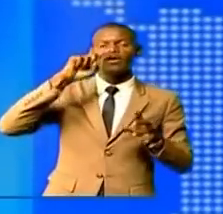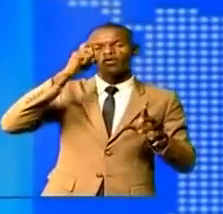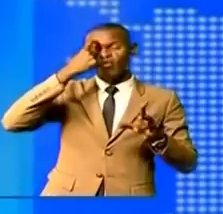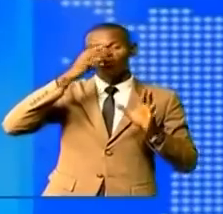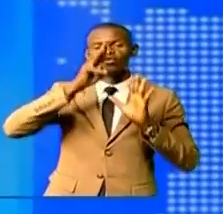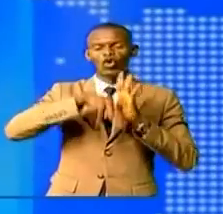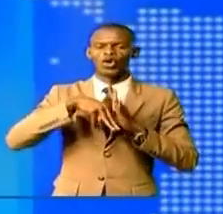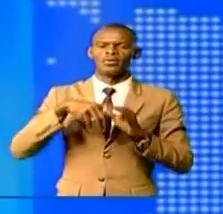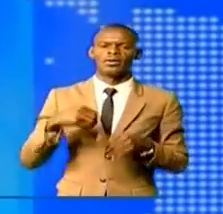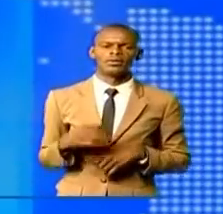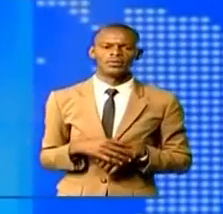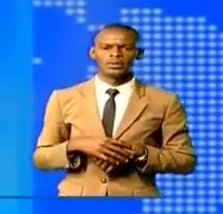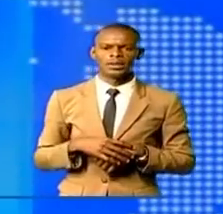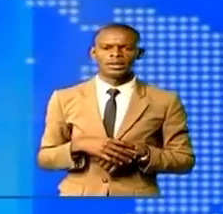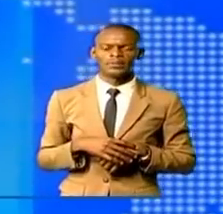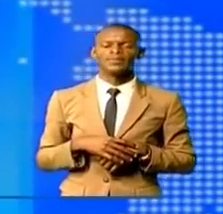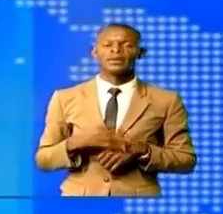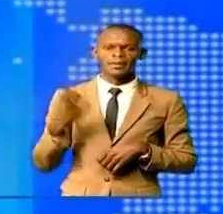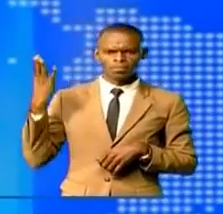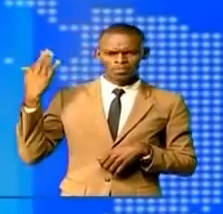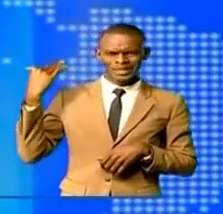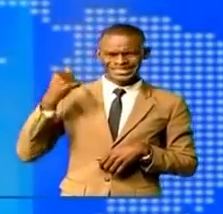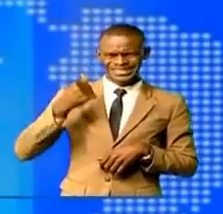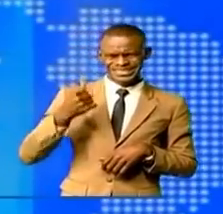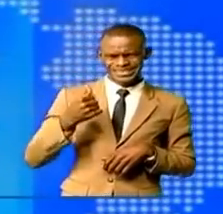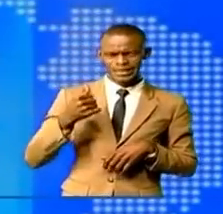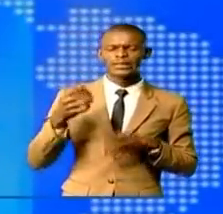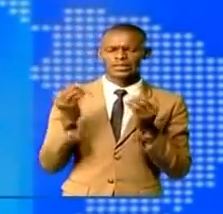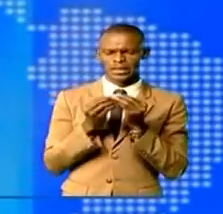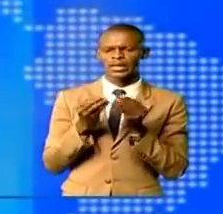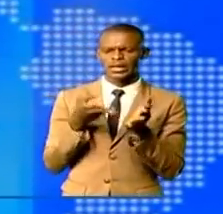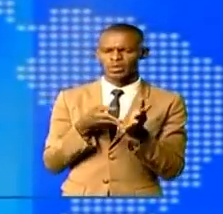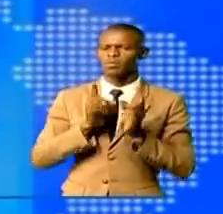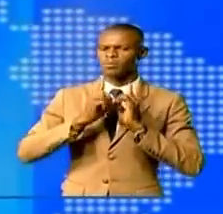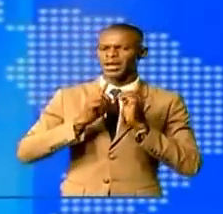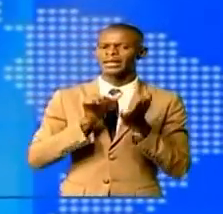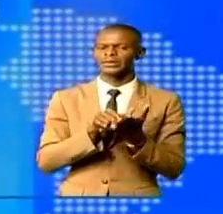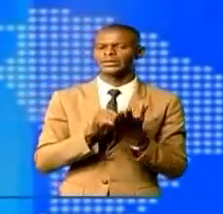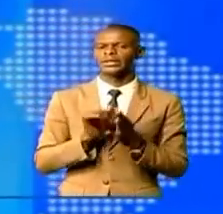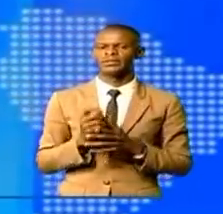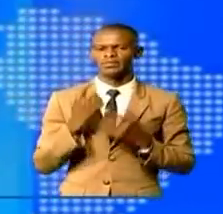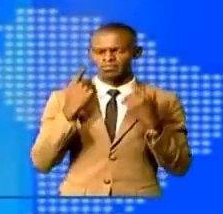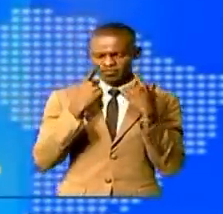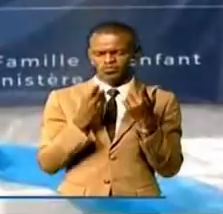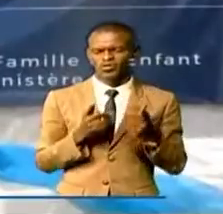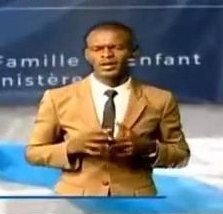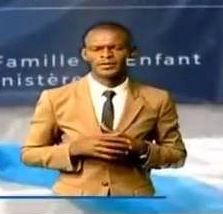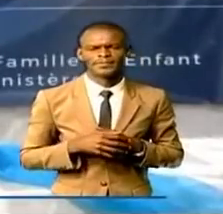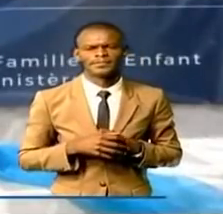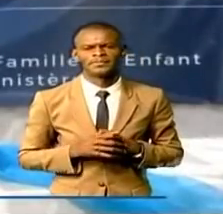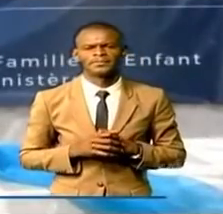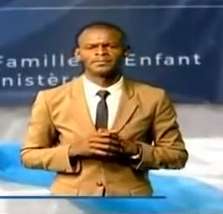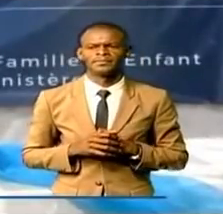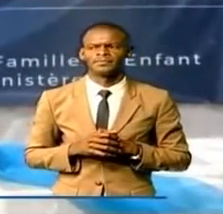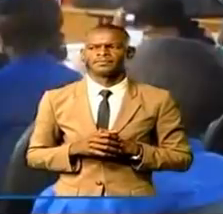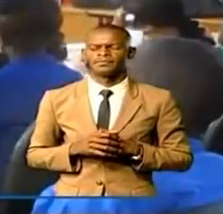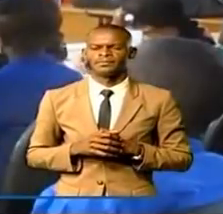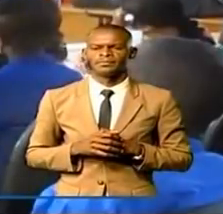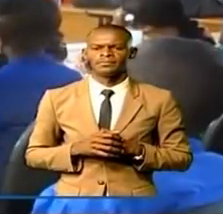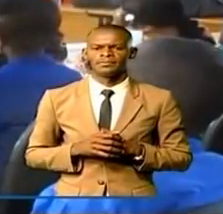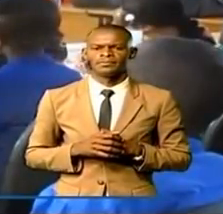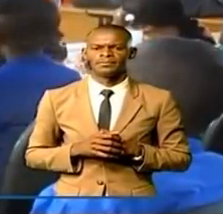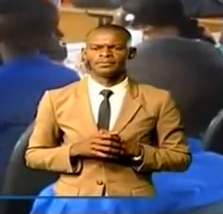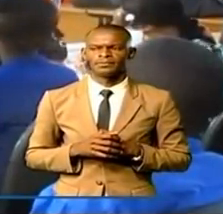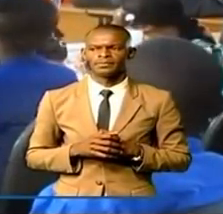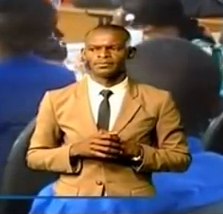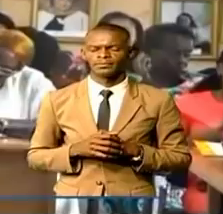lundi dernier à la CENI. Un reportage signé Tétis Samba, Jean-Pierre Ndolo Demazou. Pour cet exercice,